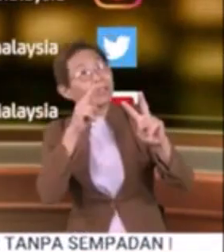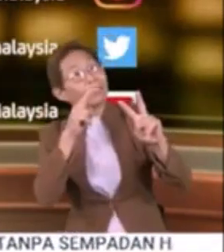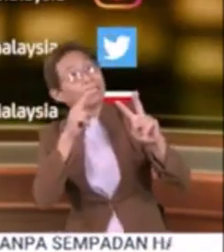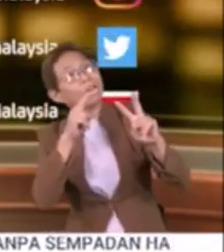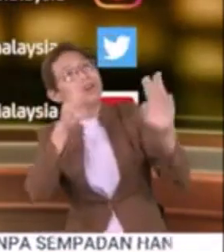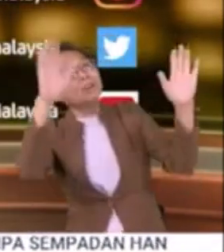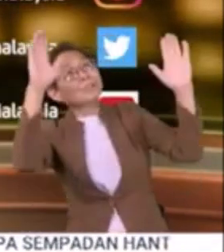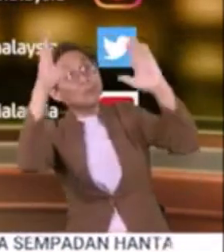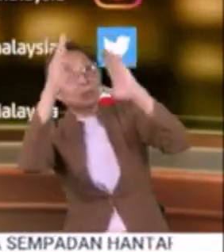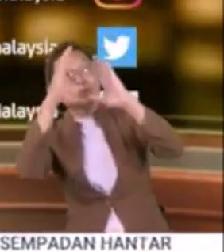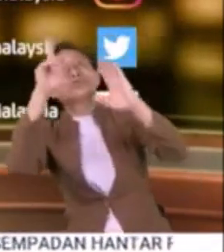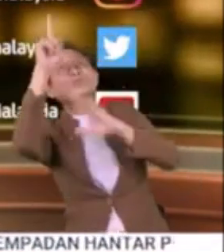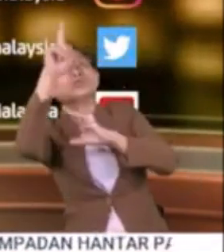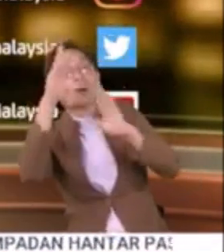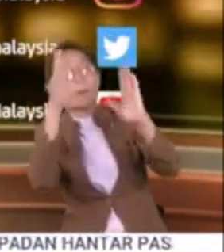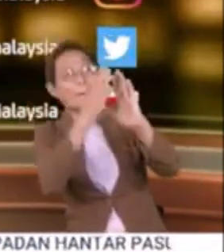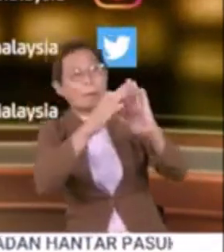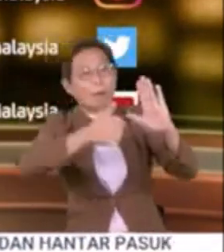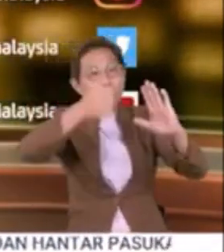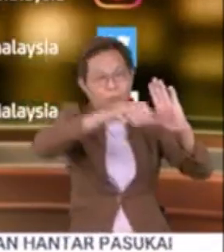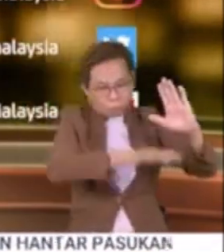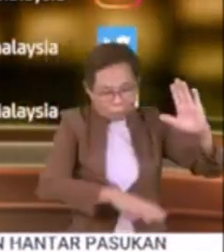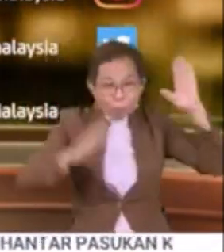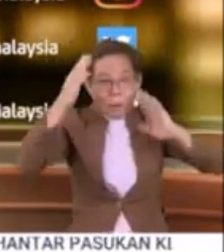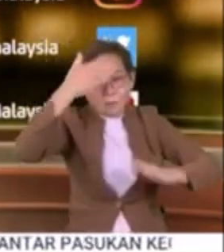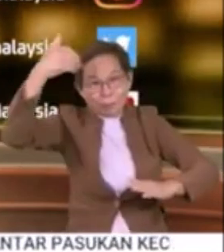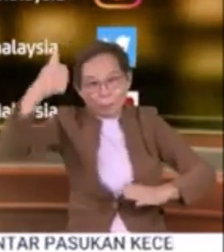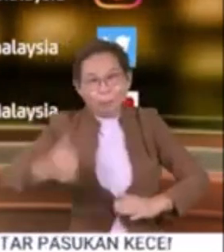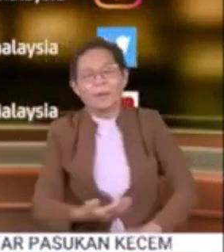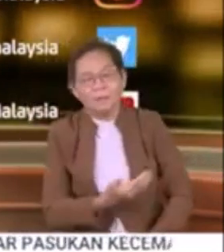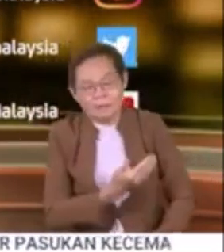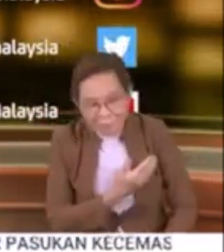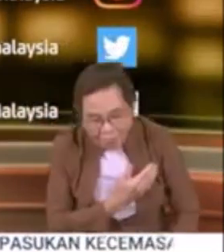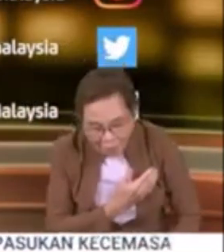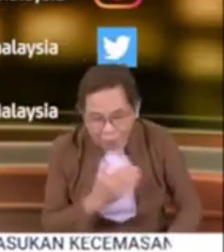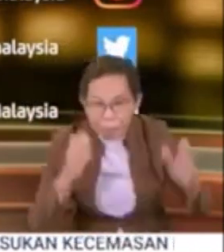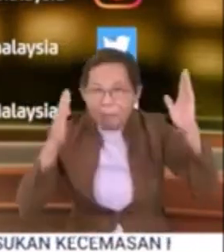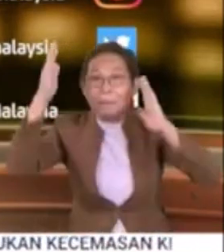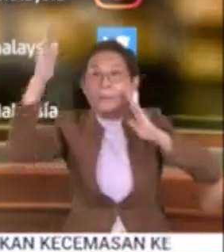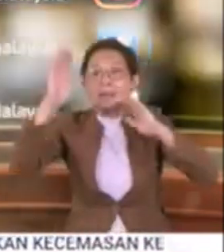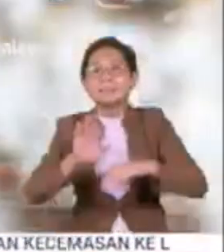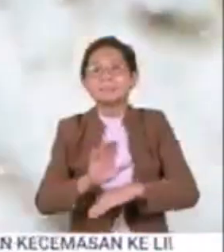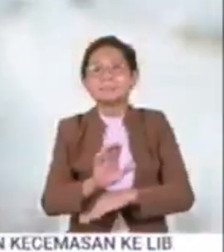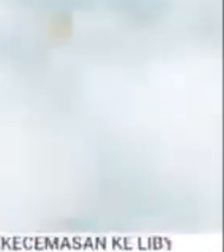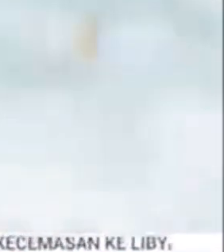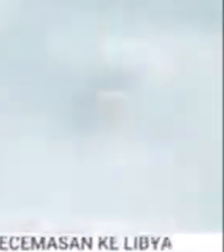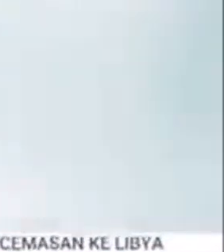cuaca bagi bandar-bandar utama di seluruh negara. Assalamualaikum dan salam Malaysia Madani.